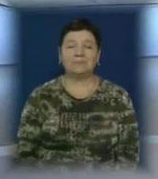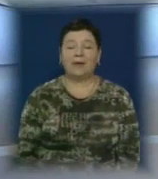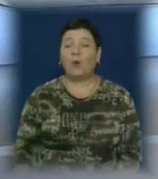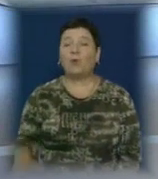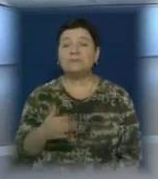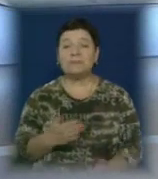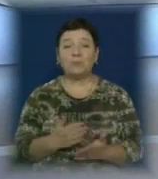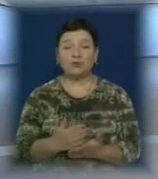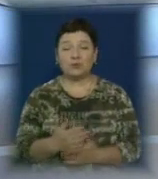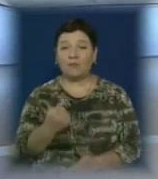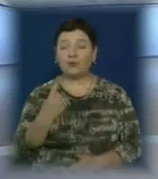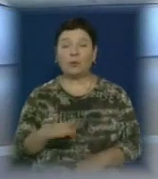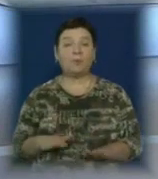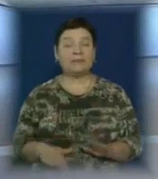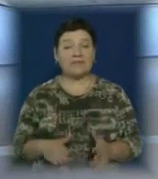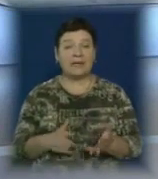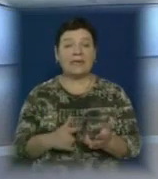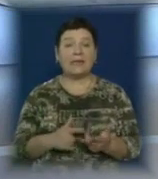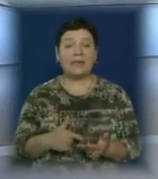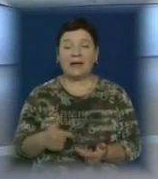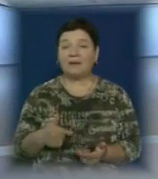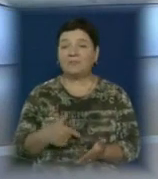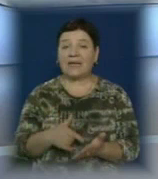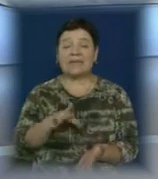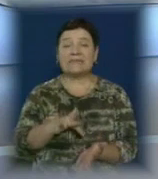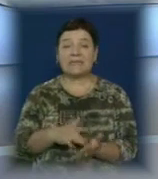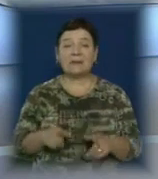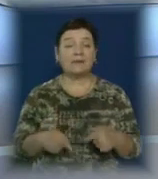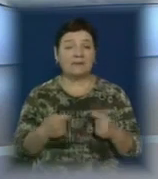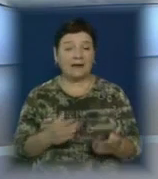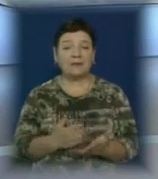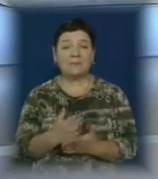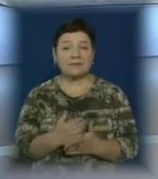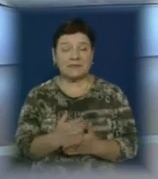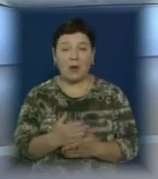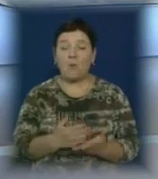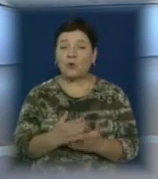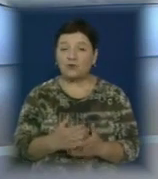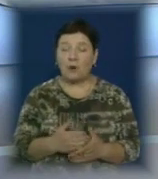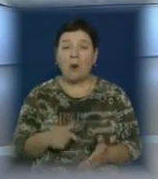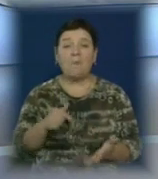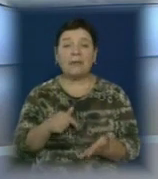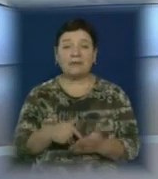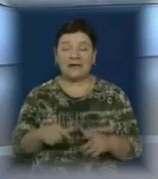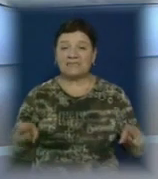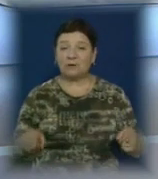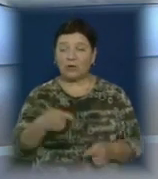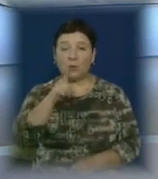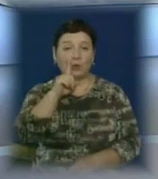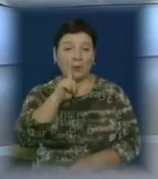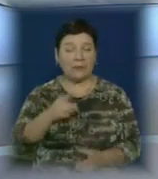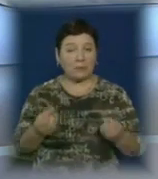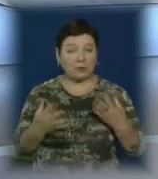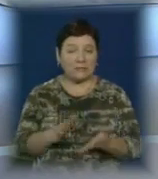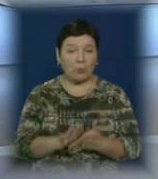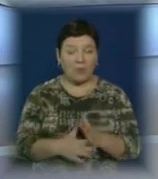Усі послуги в одному місці. Кілька місяців в Ужгороді працює центр надання адміністративних послуг. Мета установи – створити зручні та прості